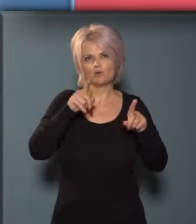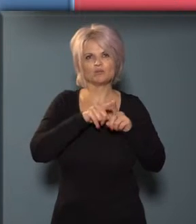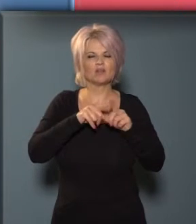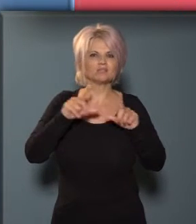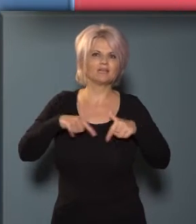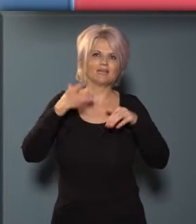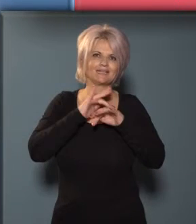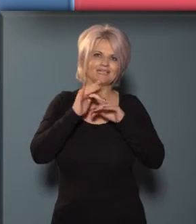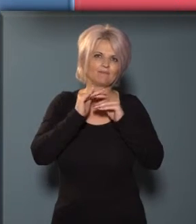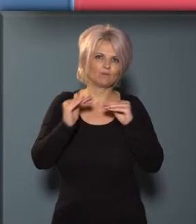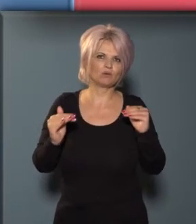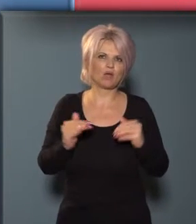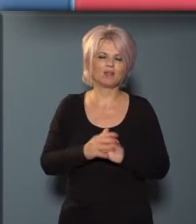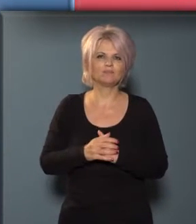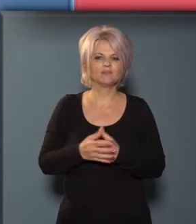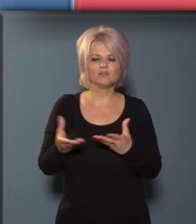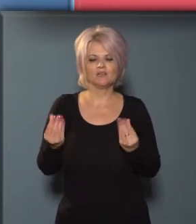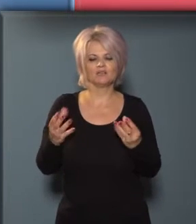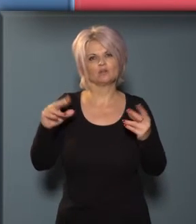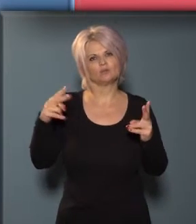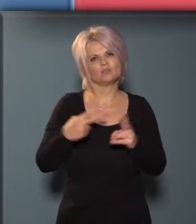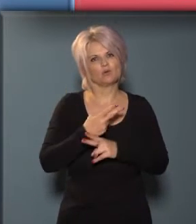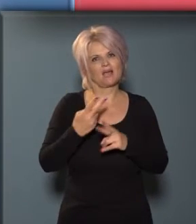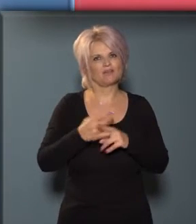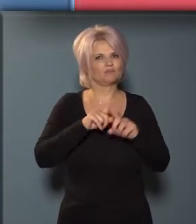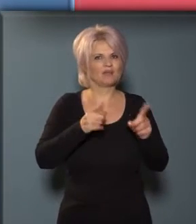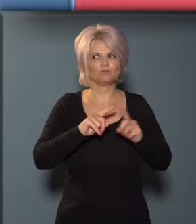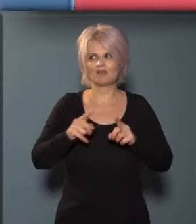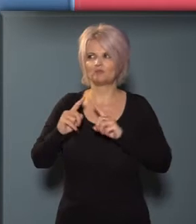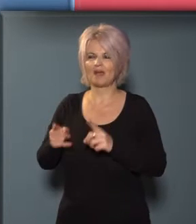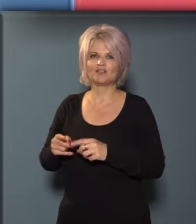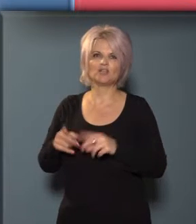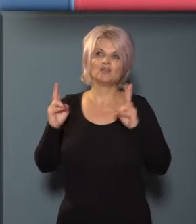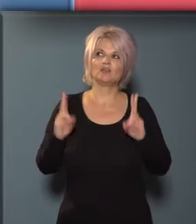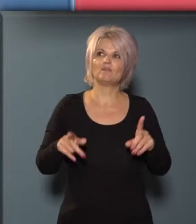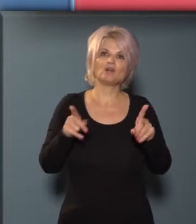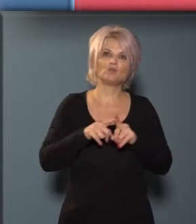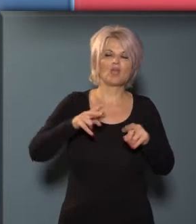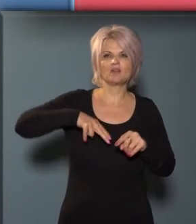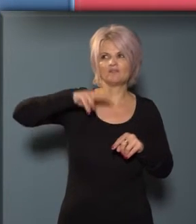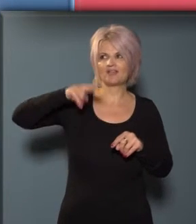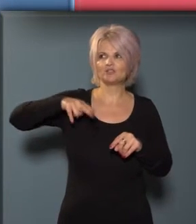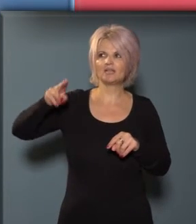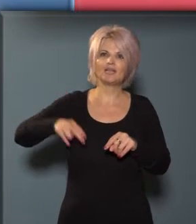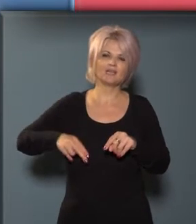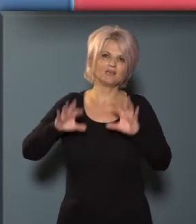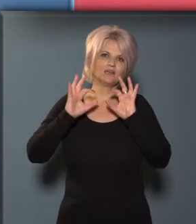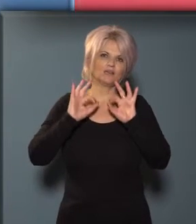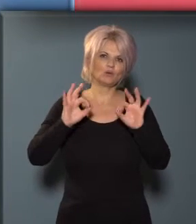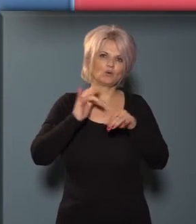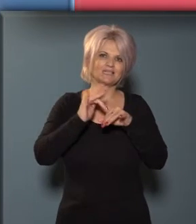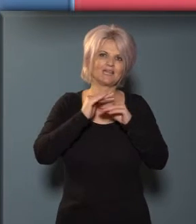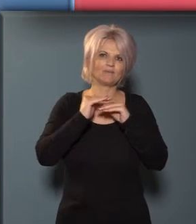az életszínvonalon, sokszor a szokások teljesen mások. Van olyan festék, amelyiket nagyon jó